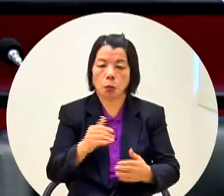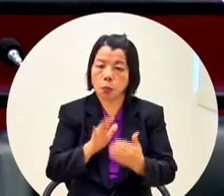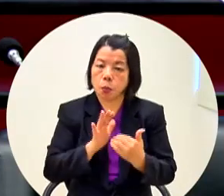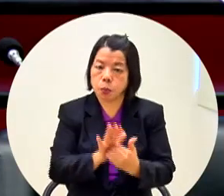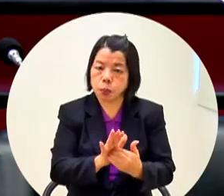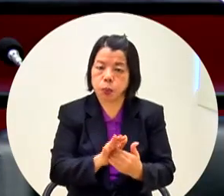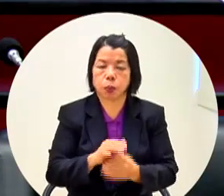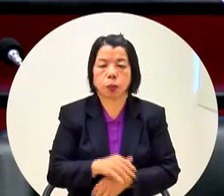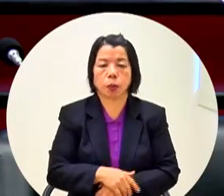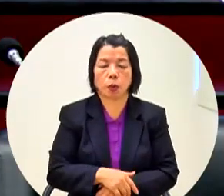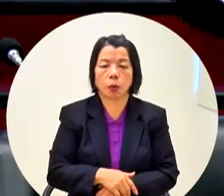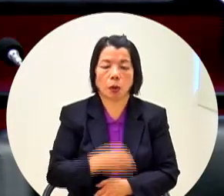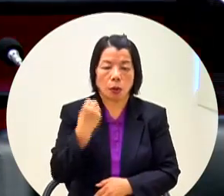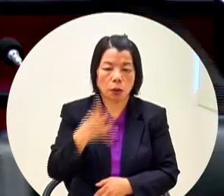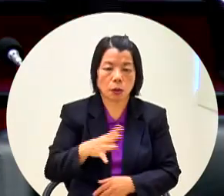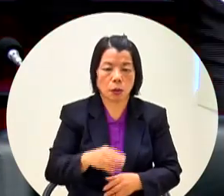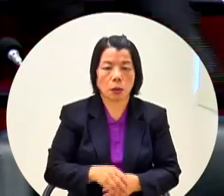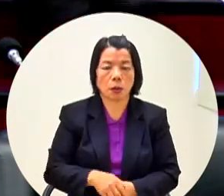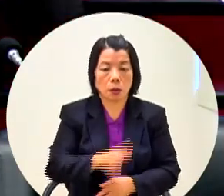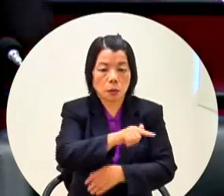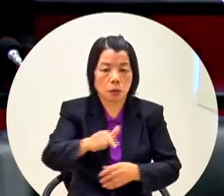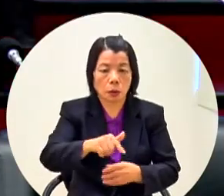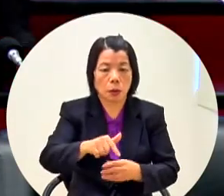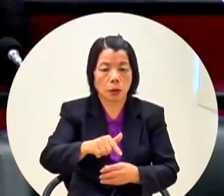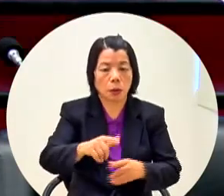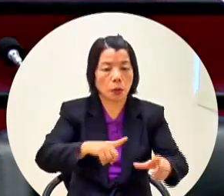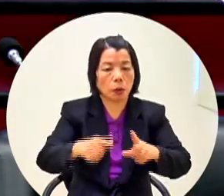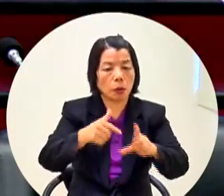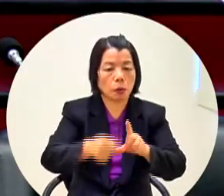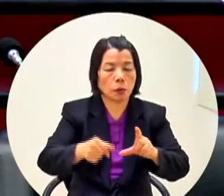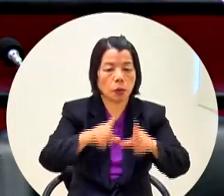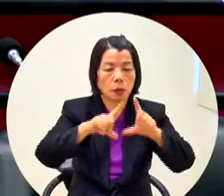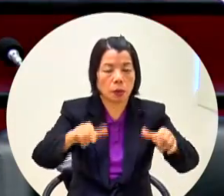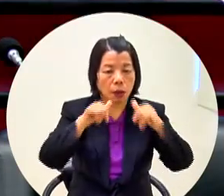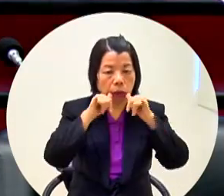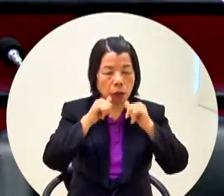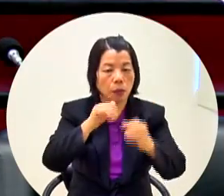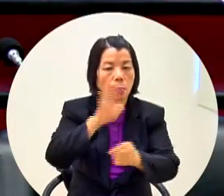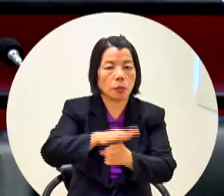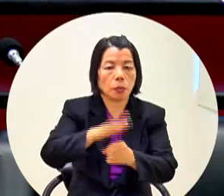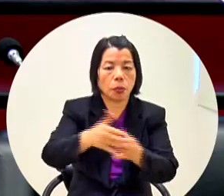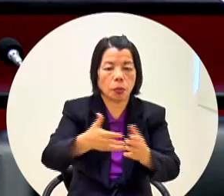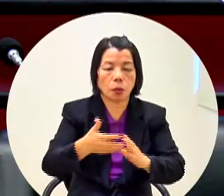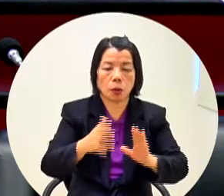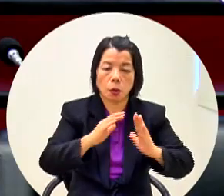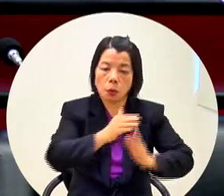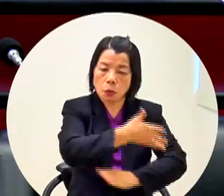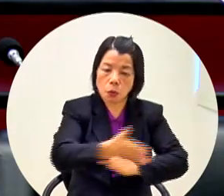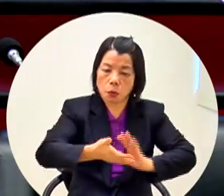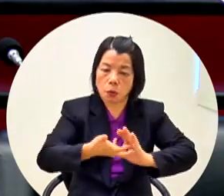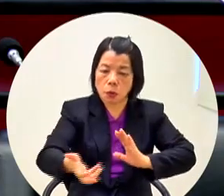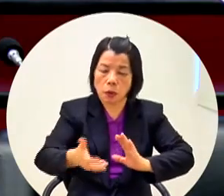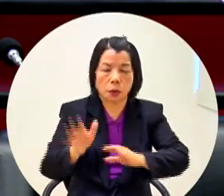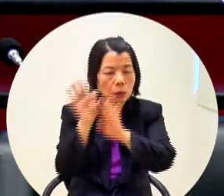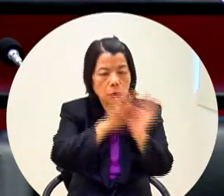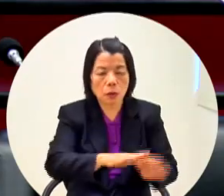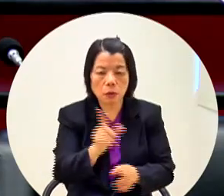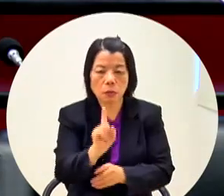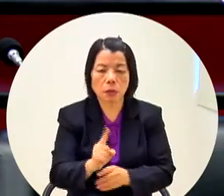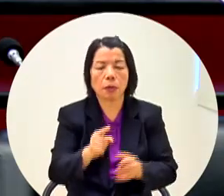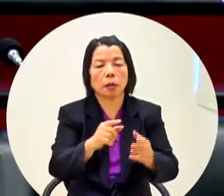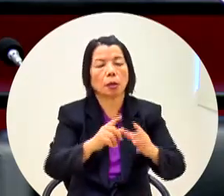及新材料园区的大林埔迁村案的一个进度如何？请市长简单的答复，谢